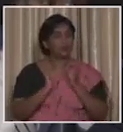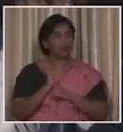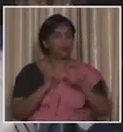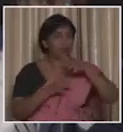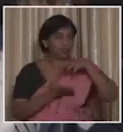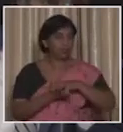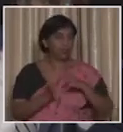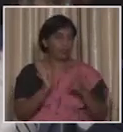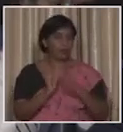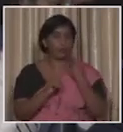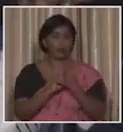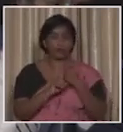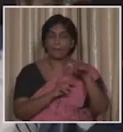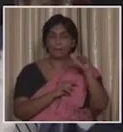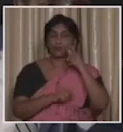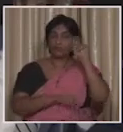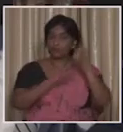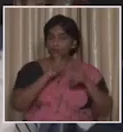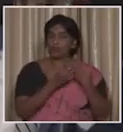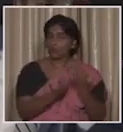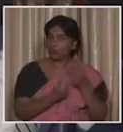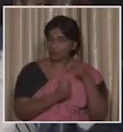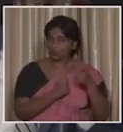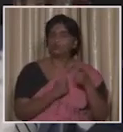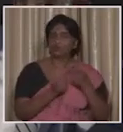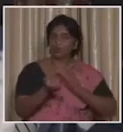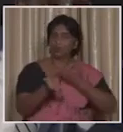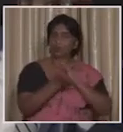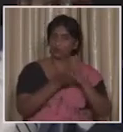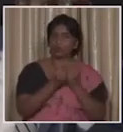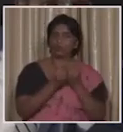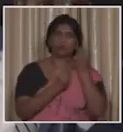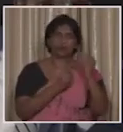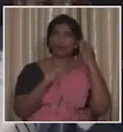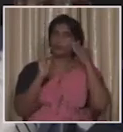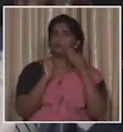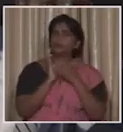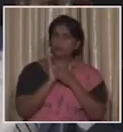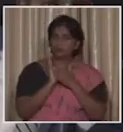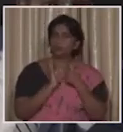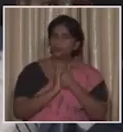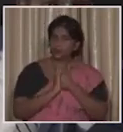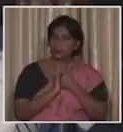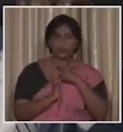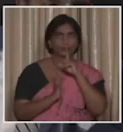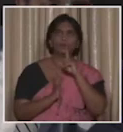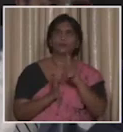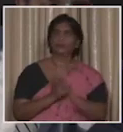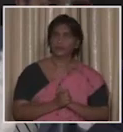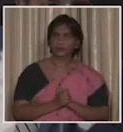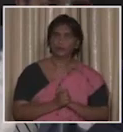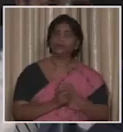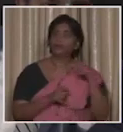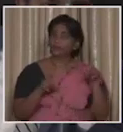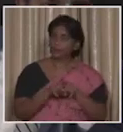දුෂ්කර ප්‍රදේශයක් වෙත කරන්දෙනිය ප්‍රදේශ ජනතාව වෙනුවෙන් අවශ්‍ය උදව් උපකාර කිරීමත් කියන කාරණේ අපි ඉතාම ගෞරවයෙන් සිහිපත් කරනවා.